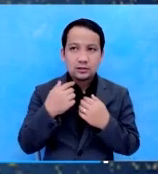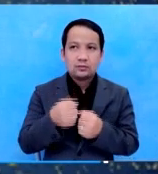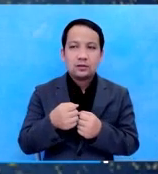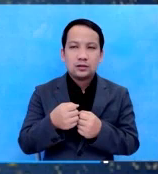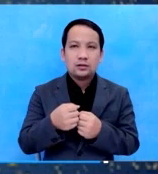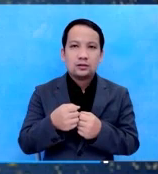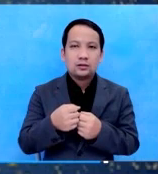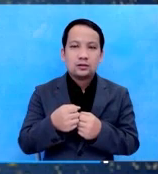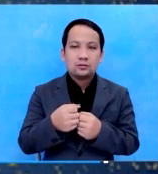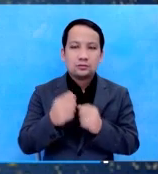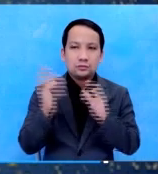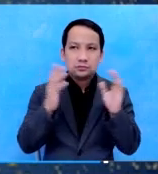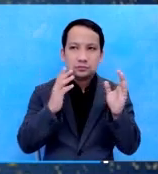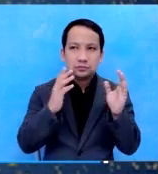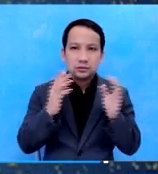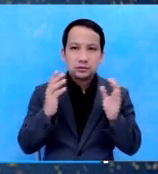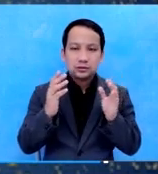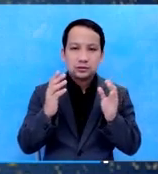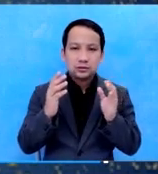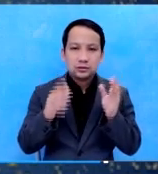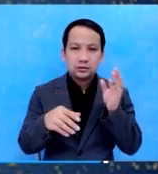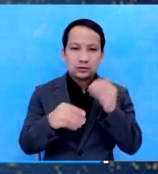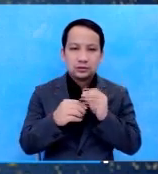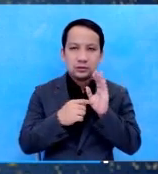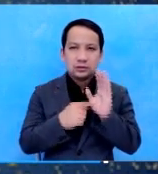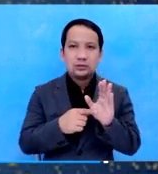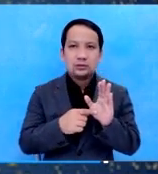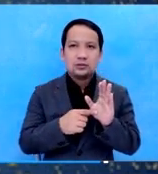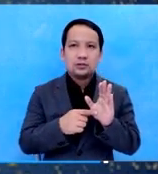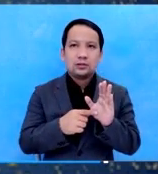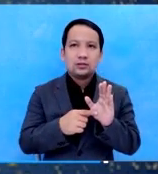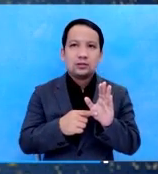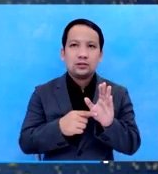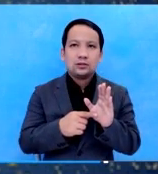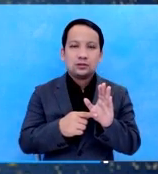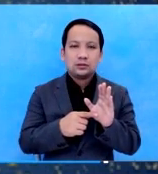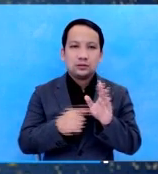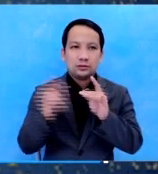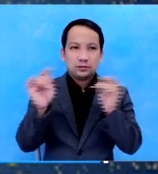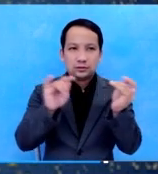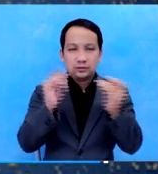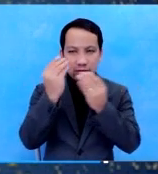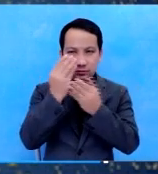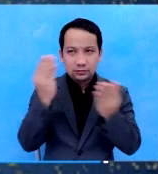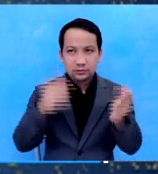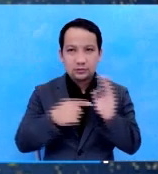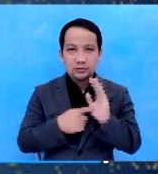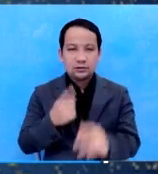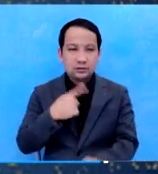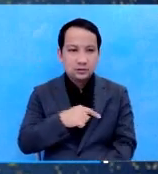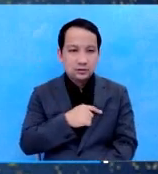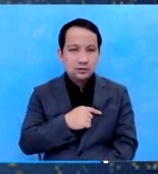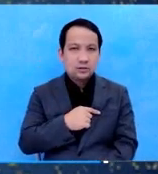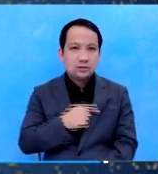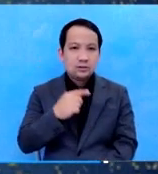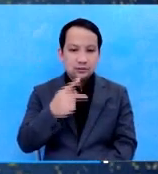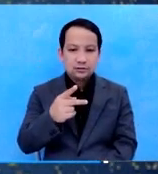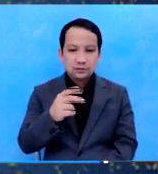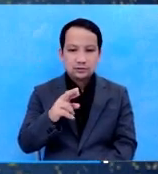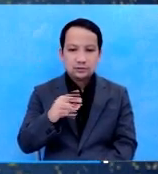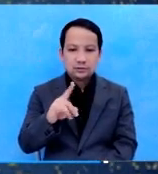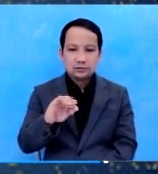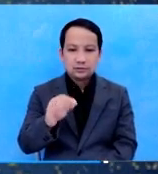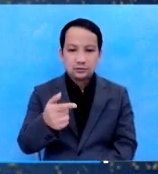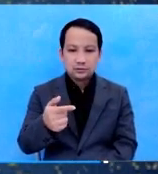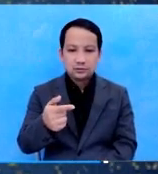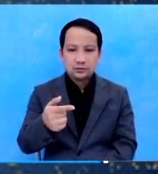ano? That's the same with the typhoon at the tropical depression Carding.